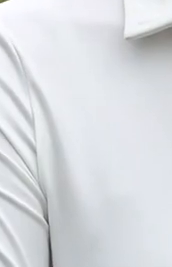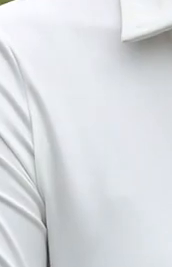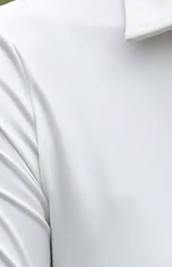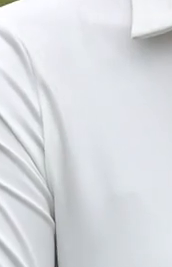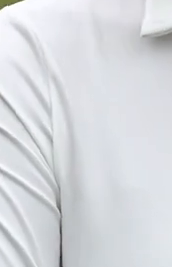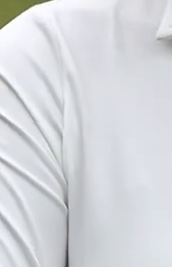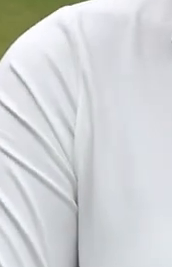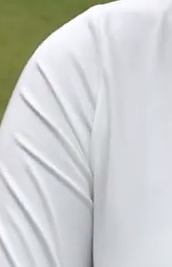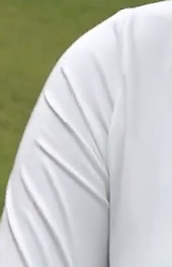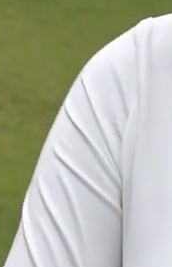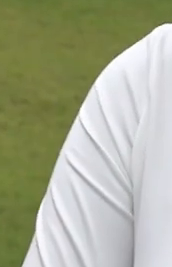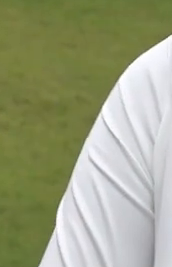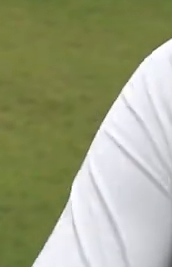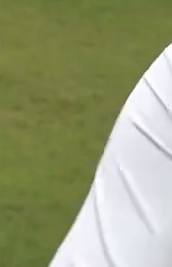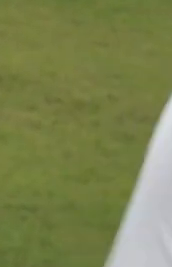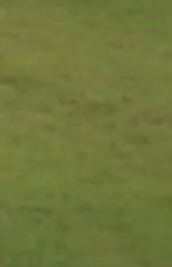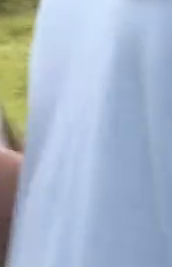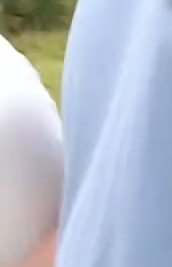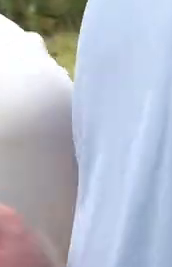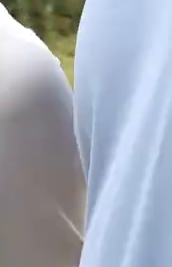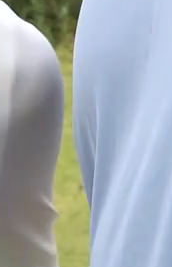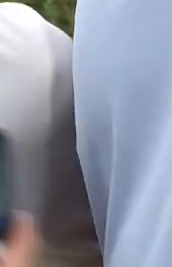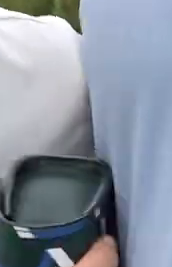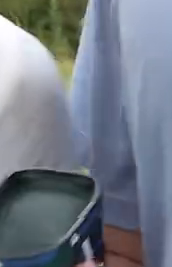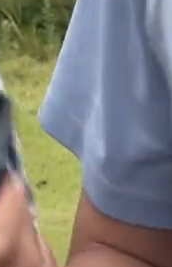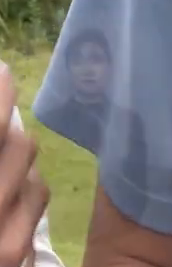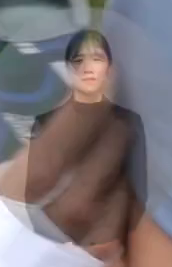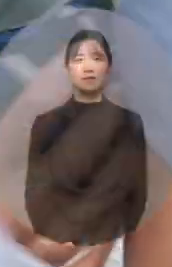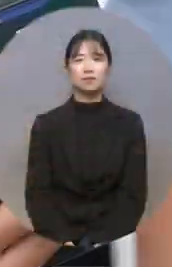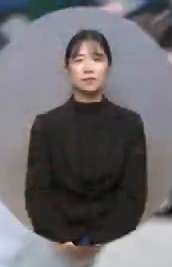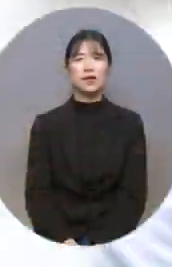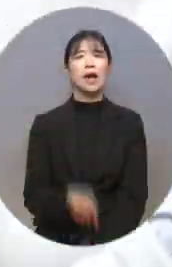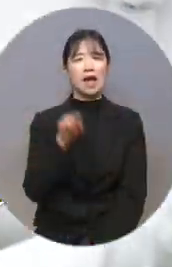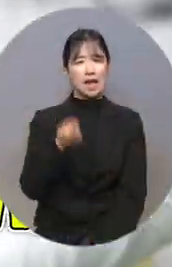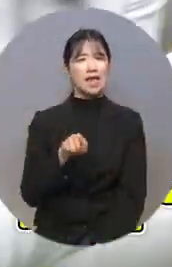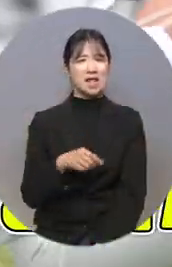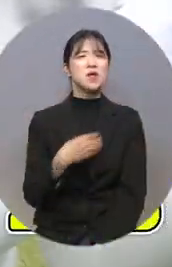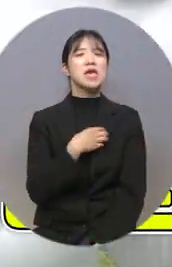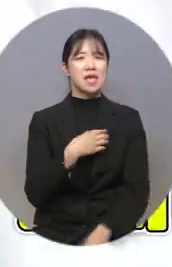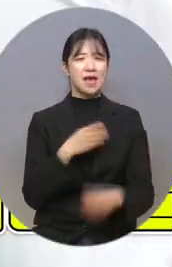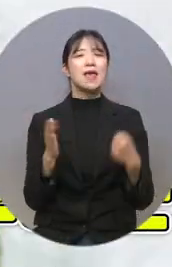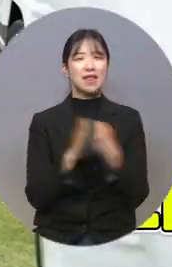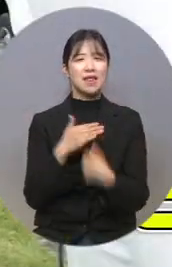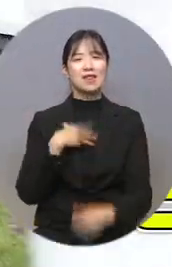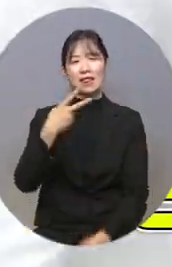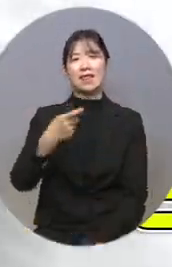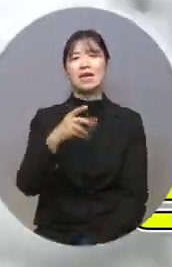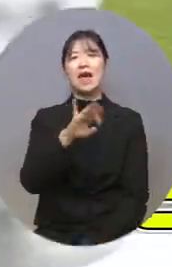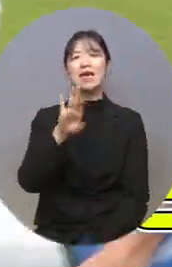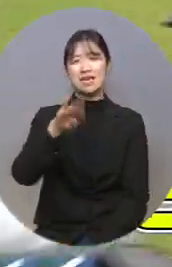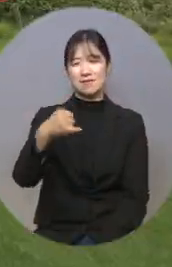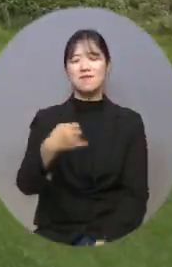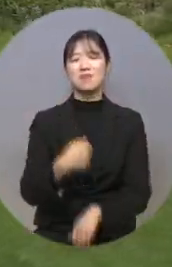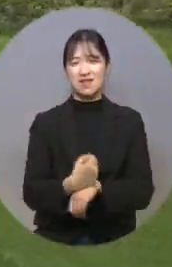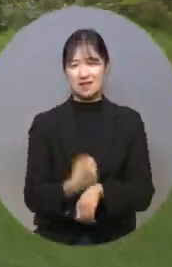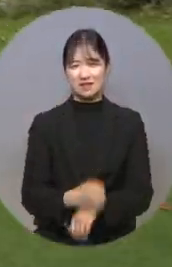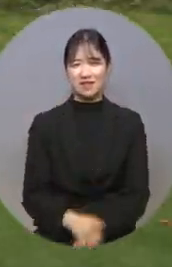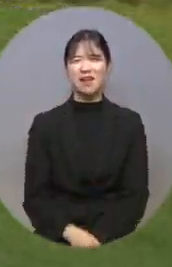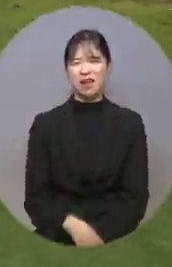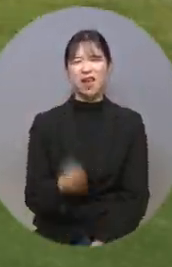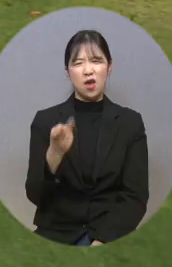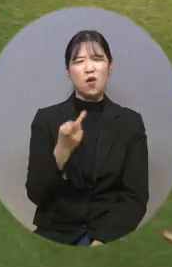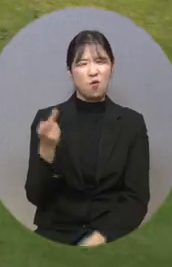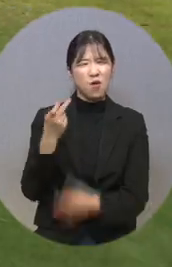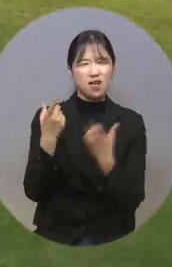오마이갓! 오마이갓! 내가 이럴까? 이럴까봐 난 드라이브 친 거야. 오빠 죽더라도 좀 오빠 오빠처럼 죽는 게 낫겠다.